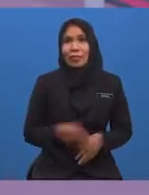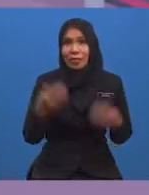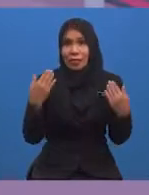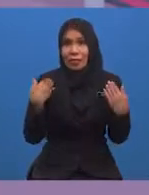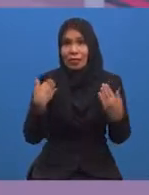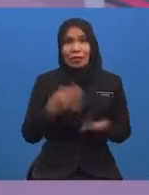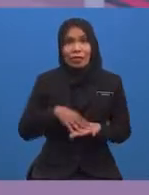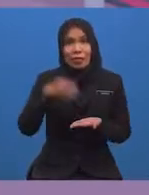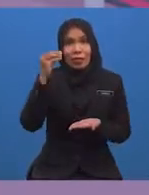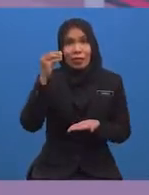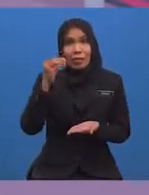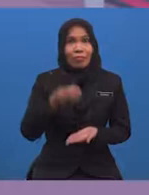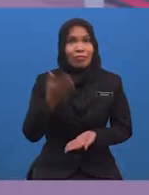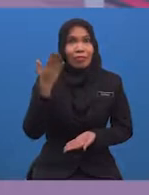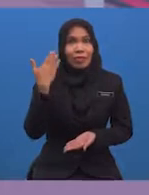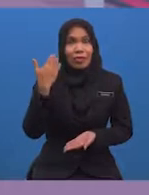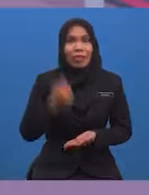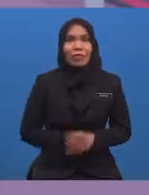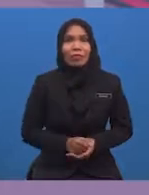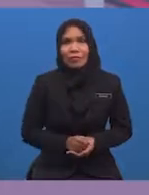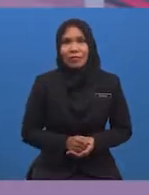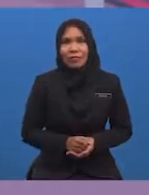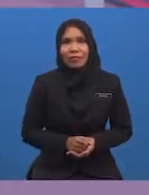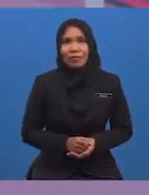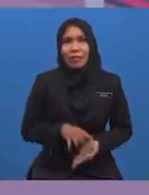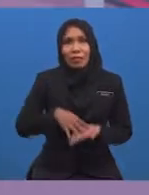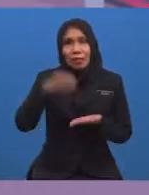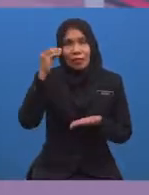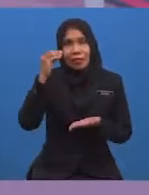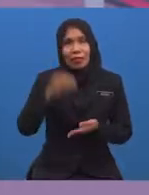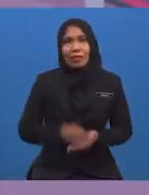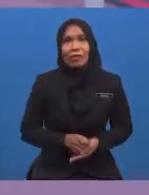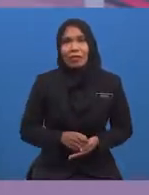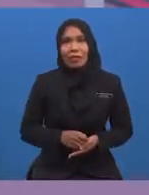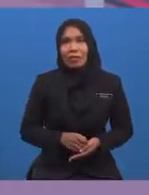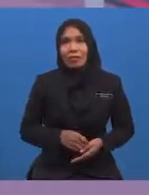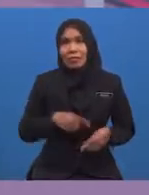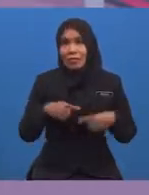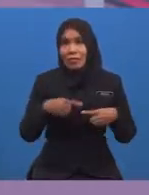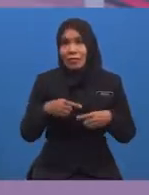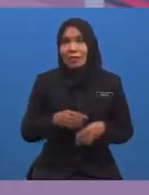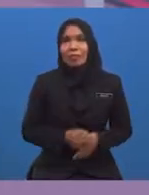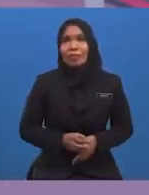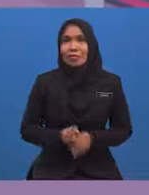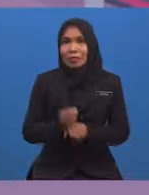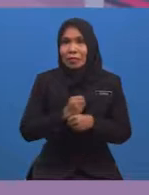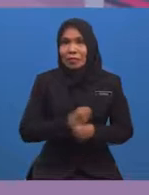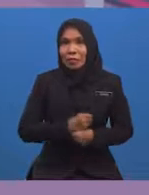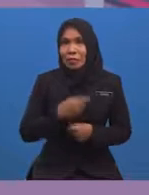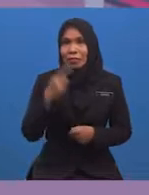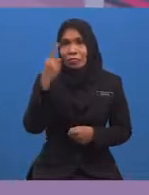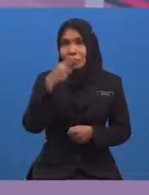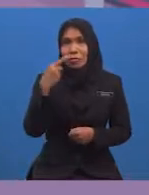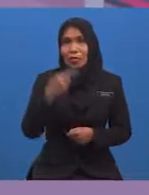lepas membincangkan subtopik bentuk muka bumi di Malaysia dan lokasi